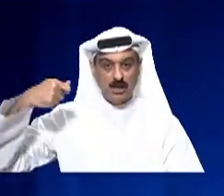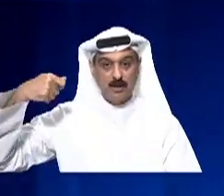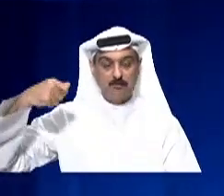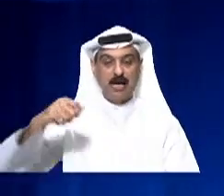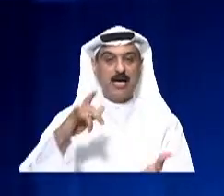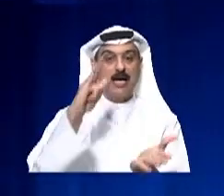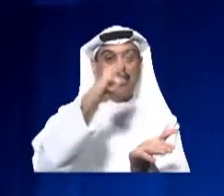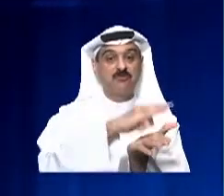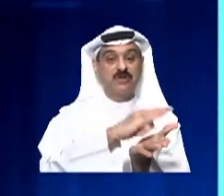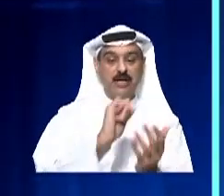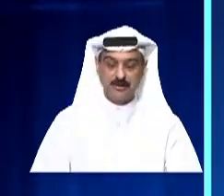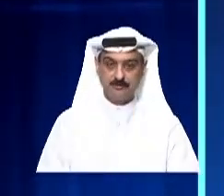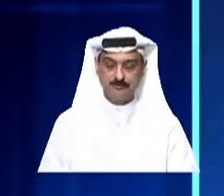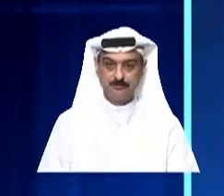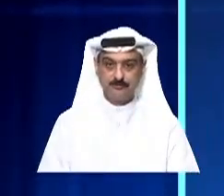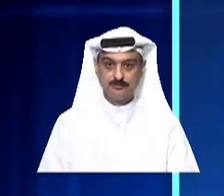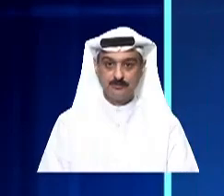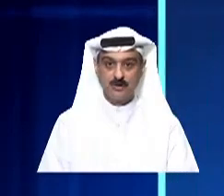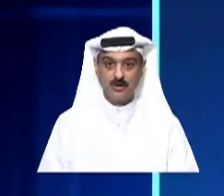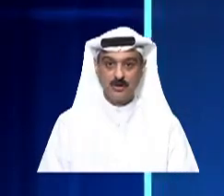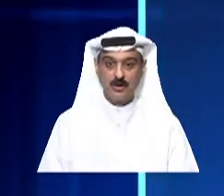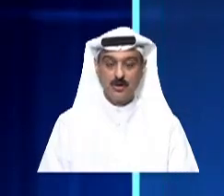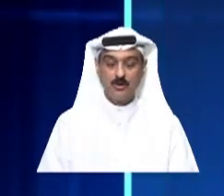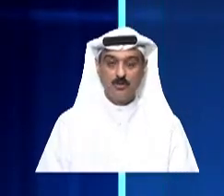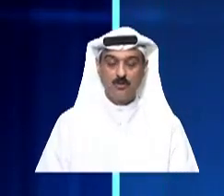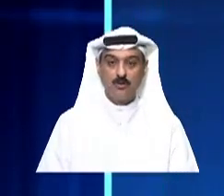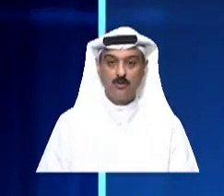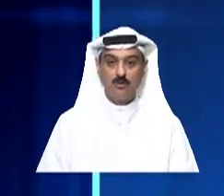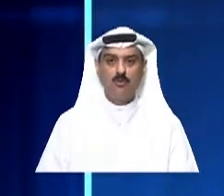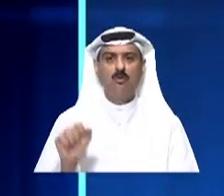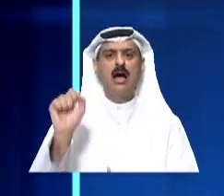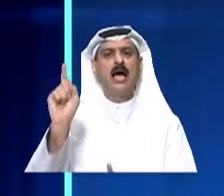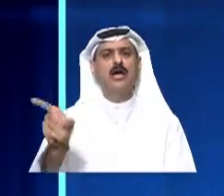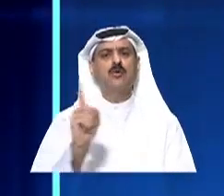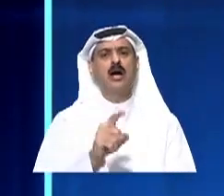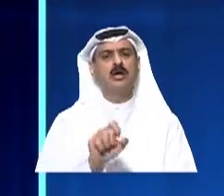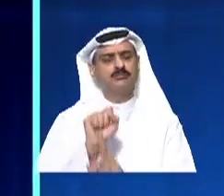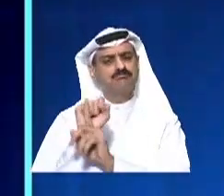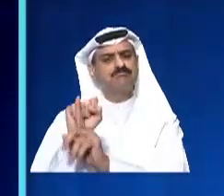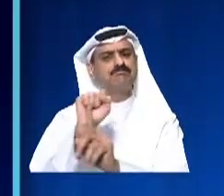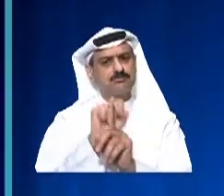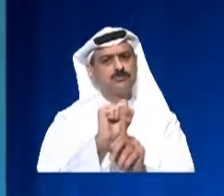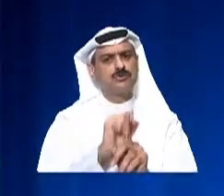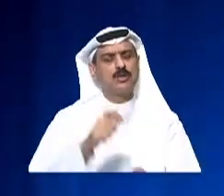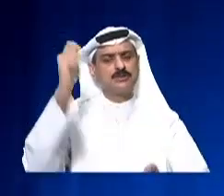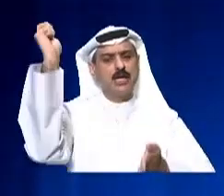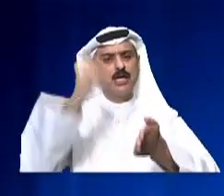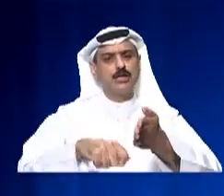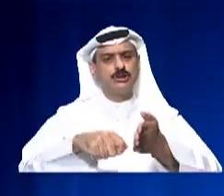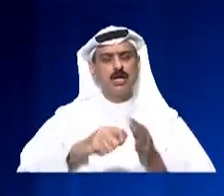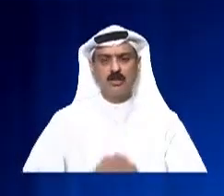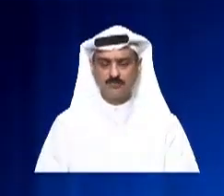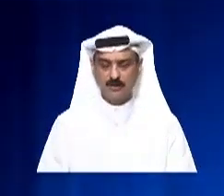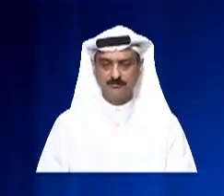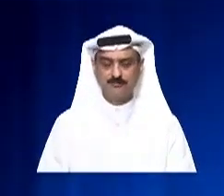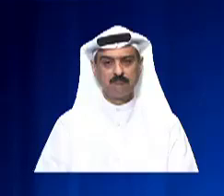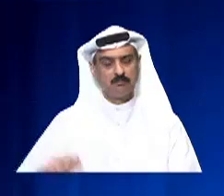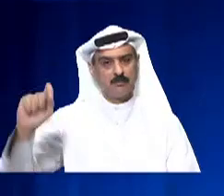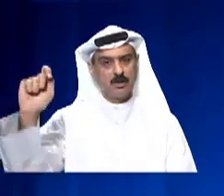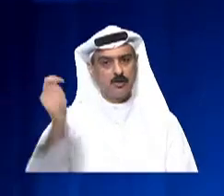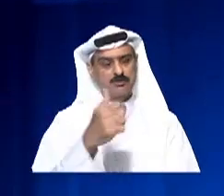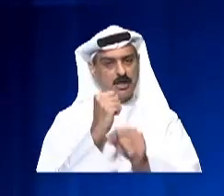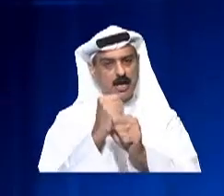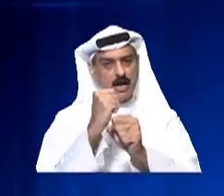المدني، الجهاز المركزي للمناقصات العامة والجهات التي تراها مناسبة لاتخاذ الإجراءات الكفيلة بالإسراع في